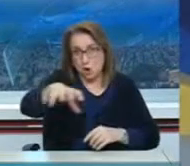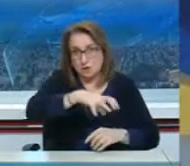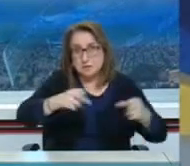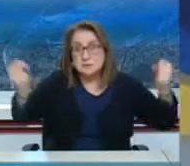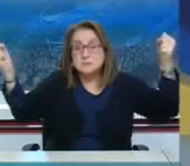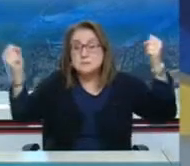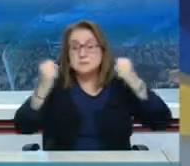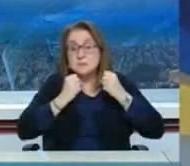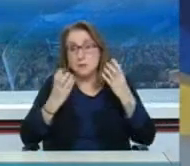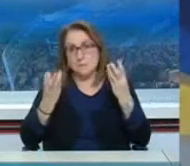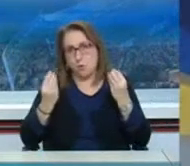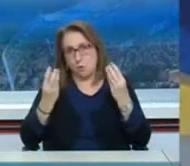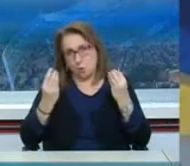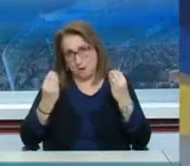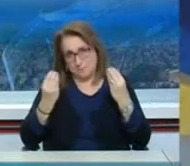της οικονομικής δραστηριότητας.